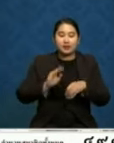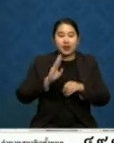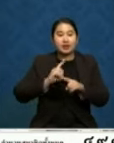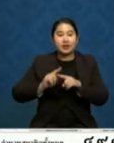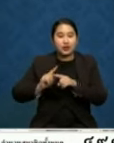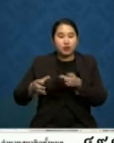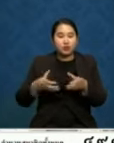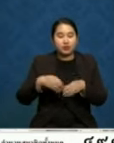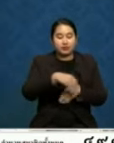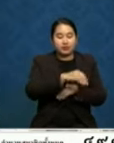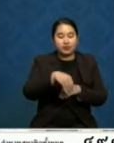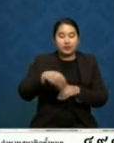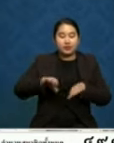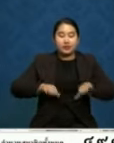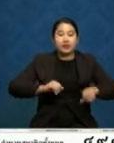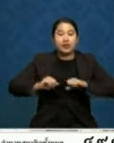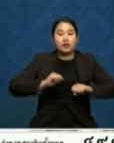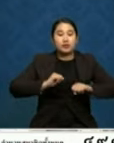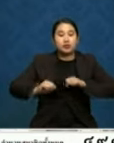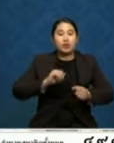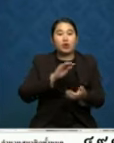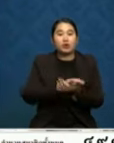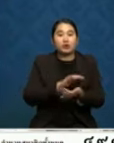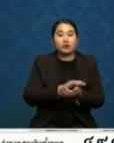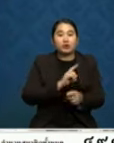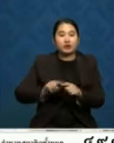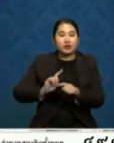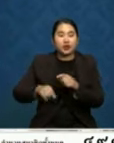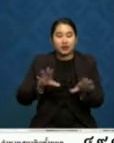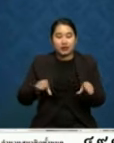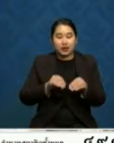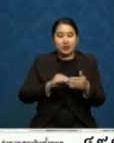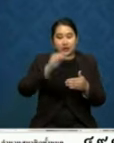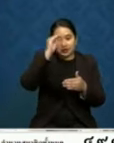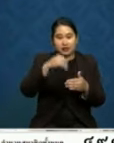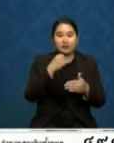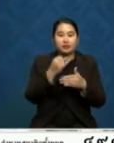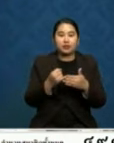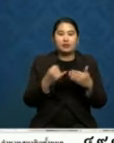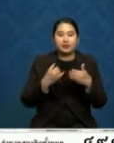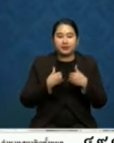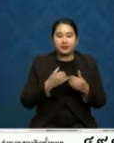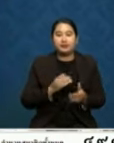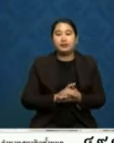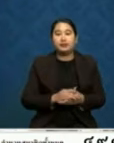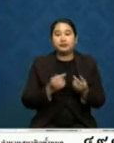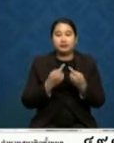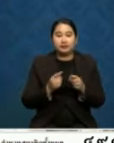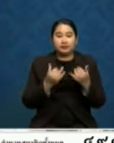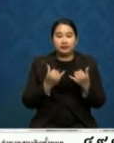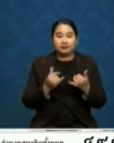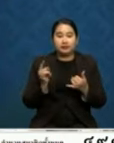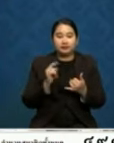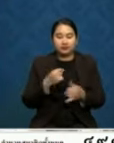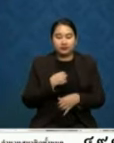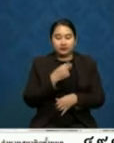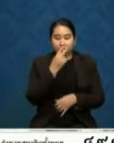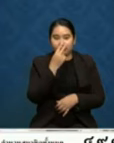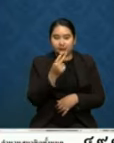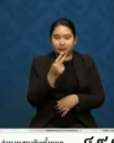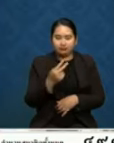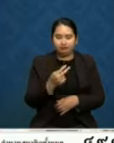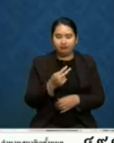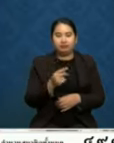เครือข่ายแรงงานเด็กเยาวชนในสถานศึกษาที่กำลังจะจบการศึกษาเป็นต้นนะครับแต่สิ่งที่ผมมา